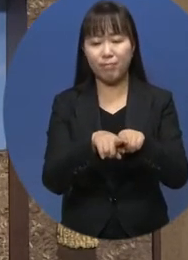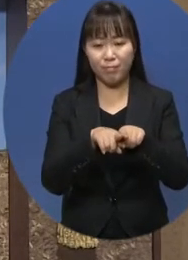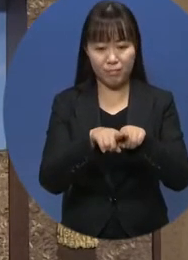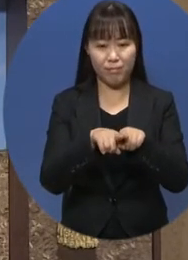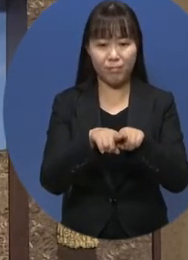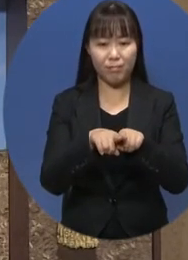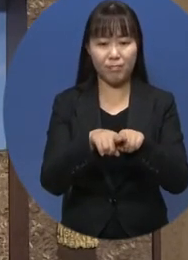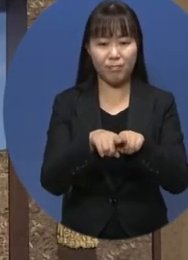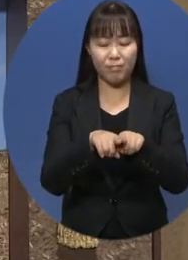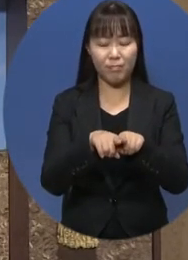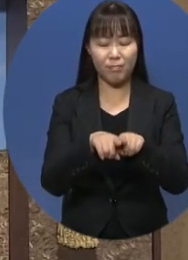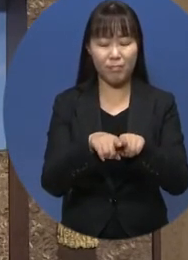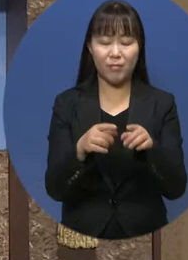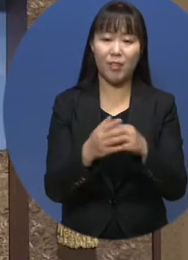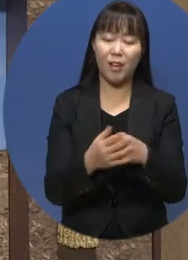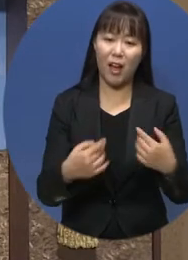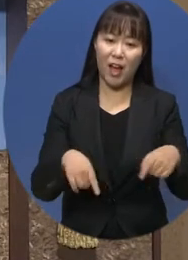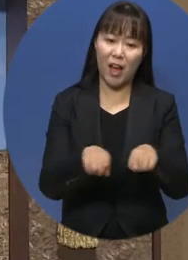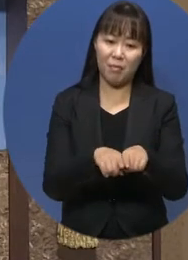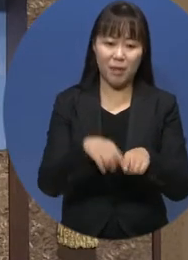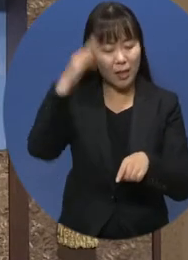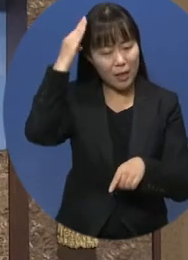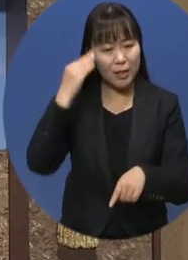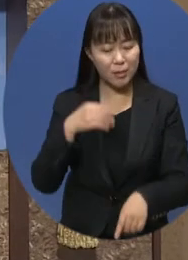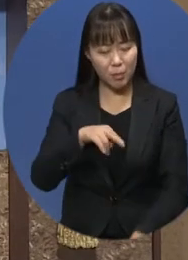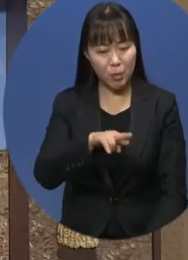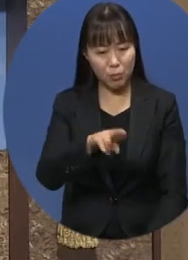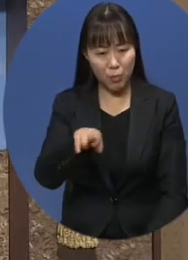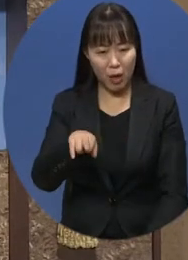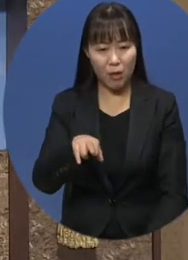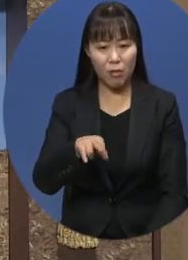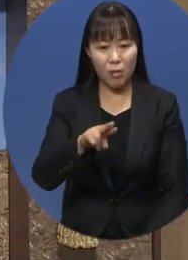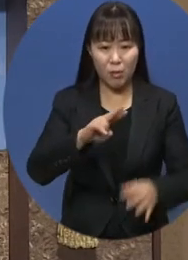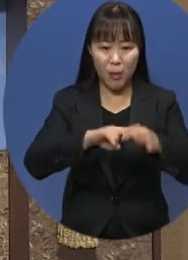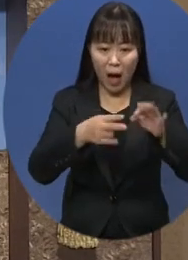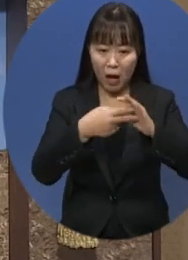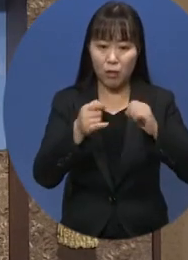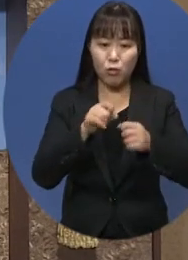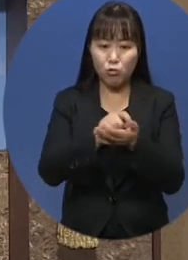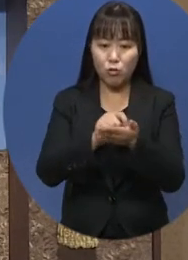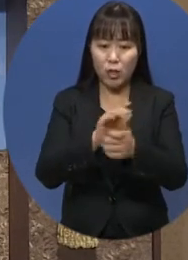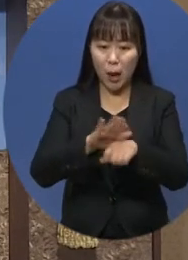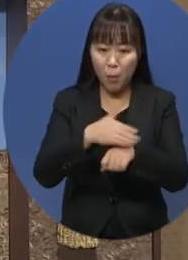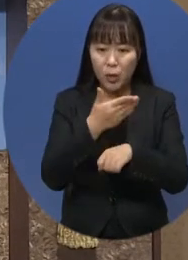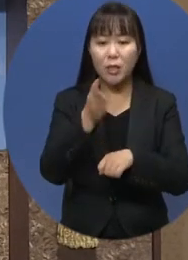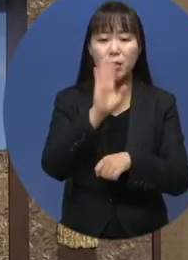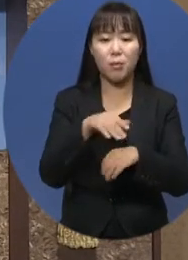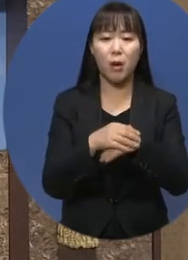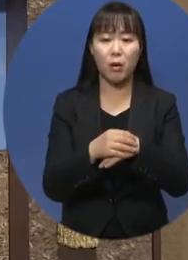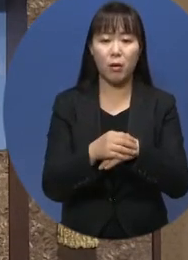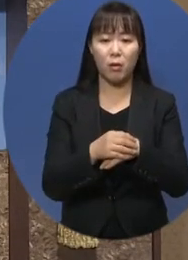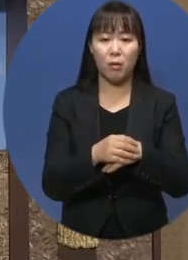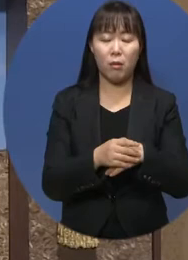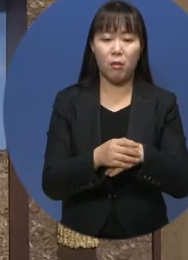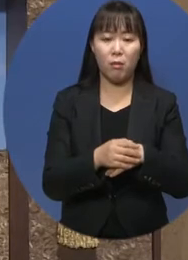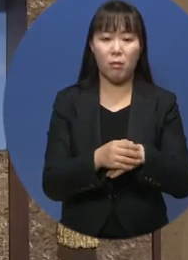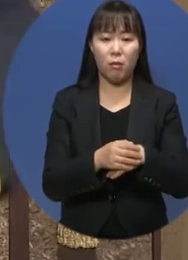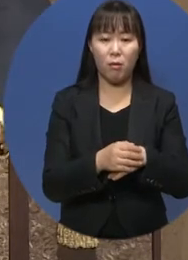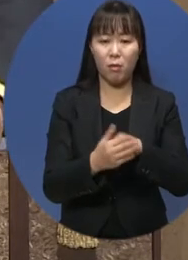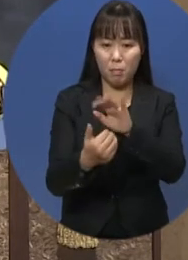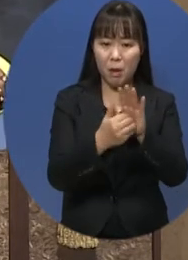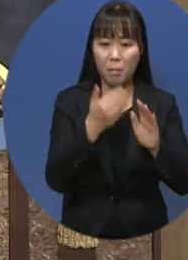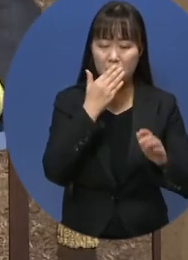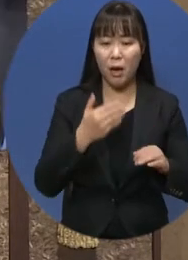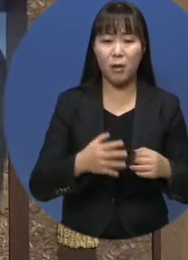아 그래서 같이 장기도 두고 이 찍어 는 주권을 못 하는데 몰아 냐하면 꽂기 부마 음